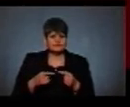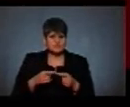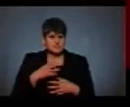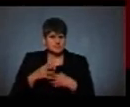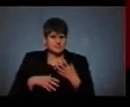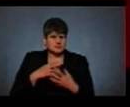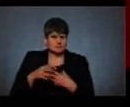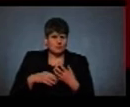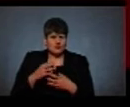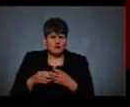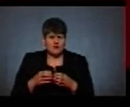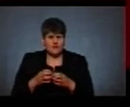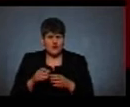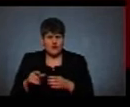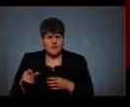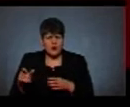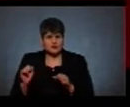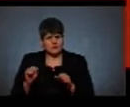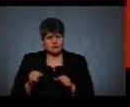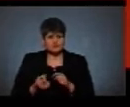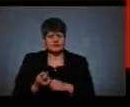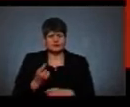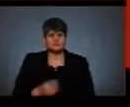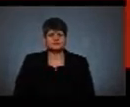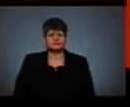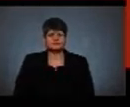збурення може десь в громадах і часом може спровокувати.